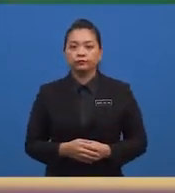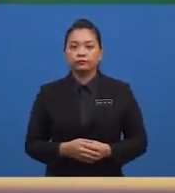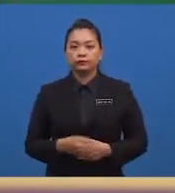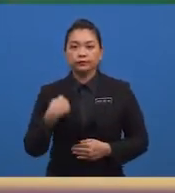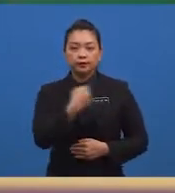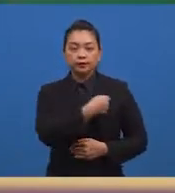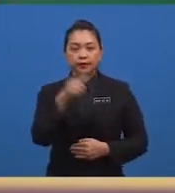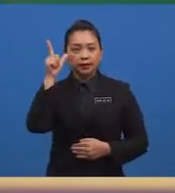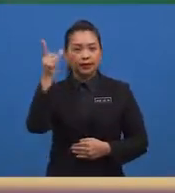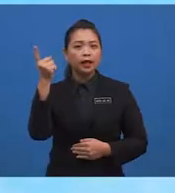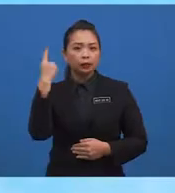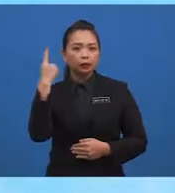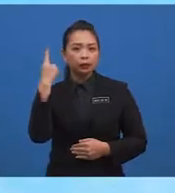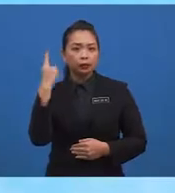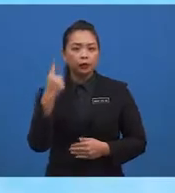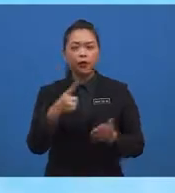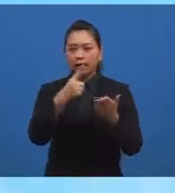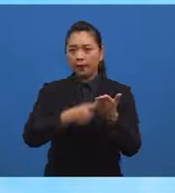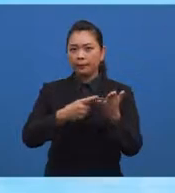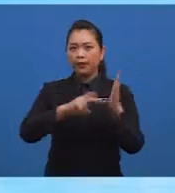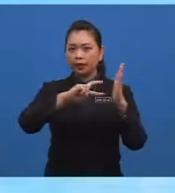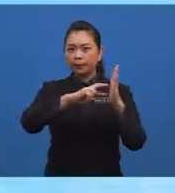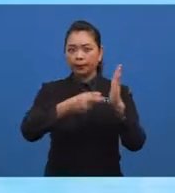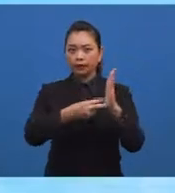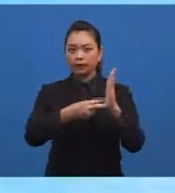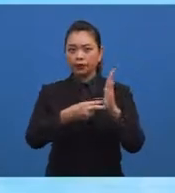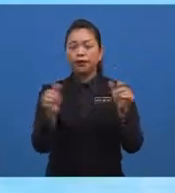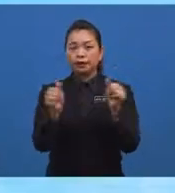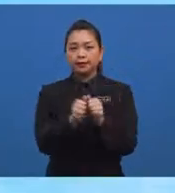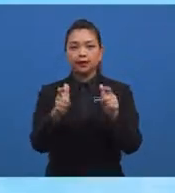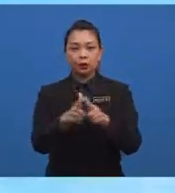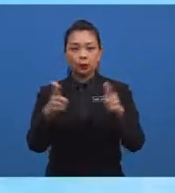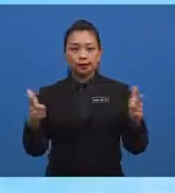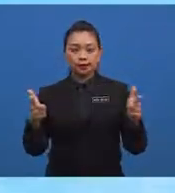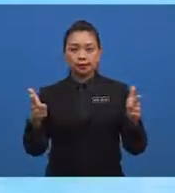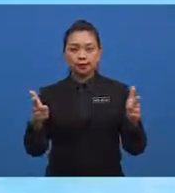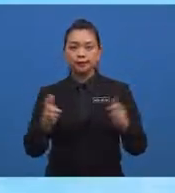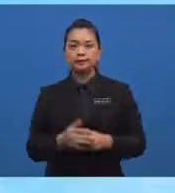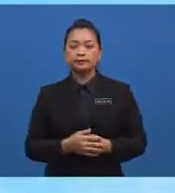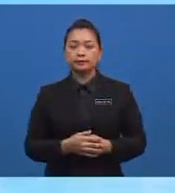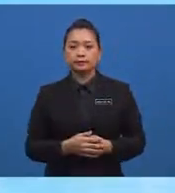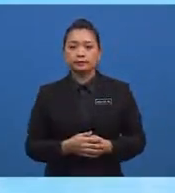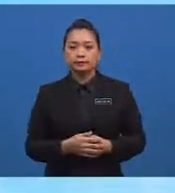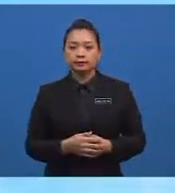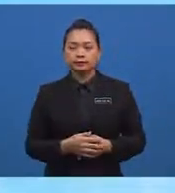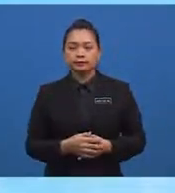Kita lihat dahulu apakah yang dimaksudkan dengan luas.